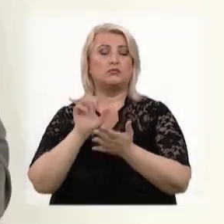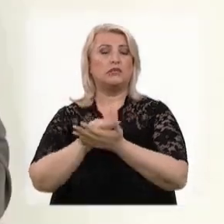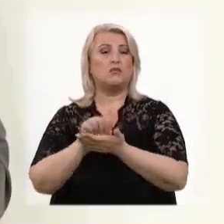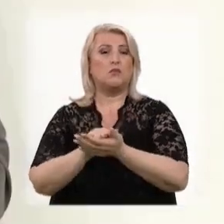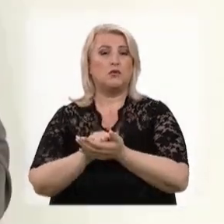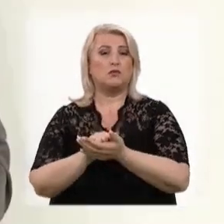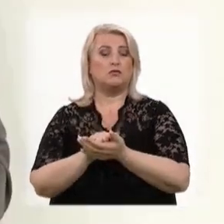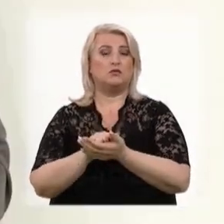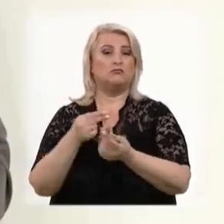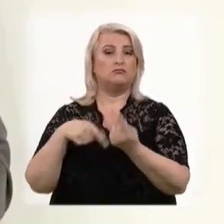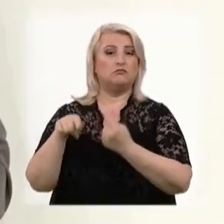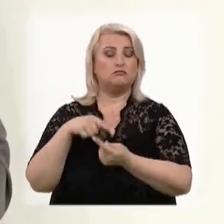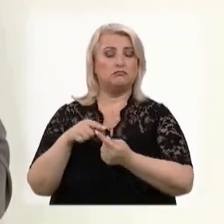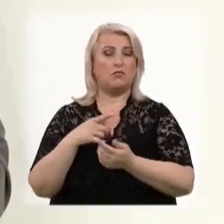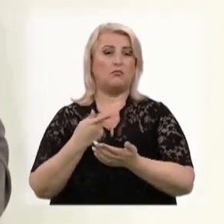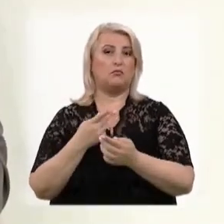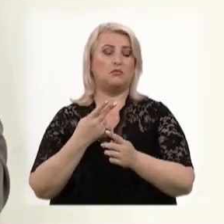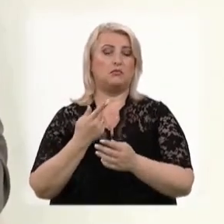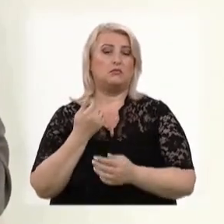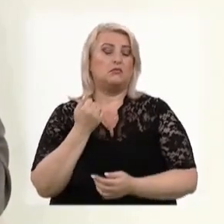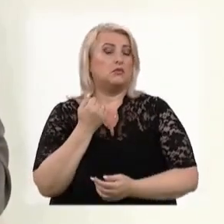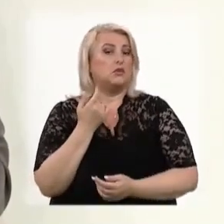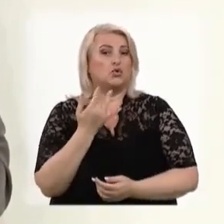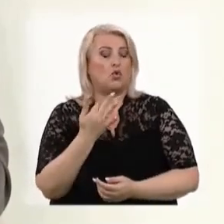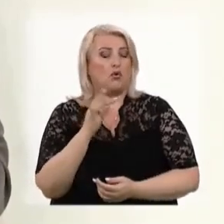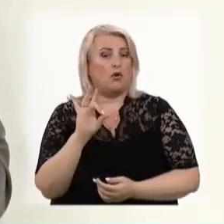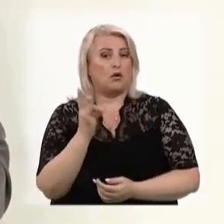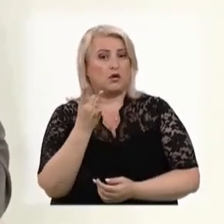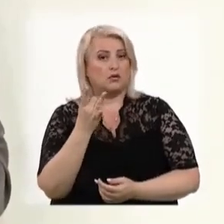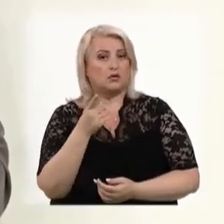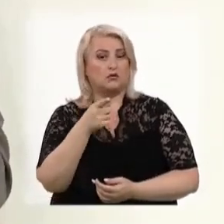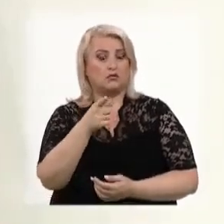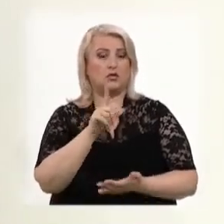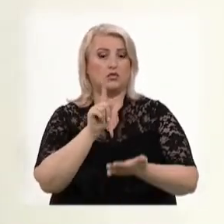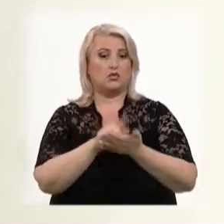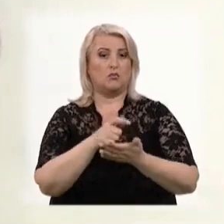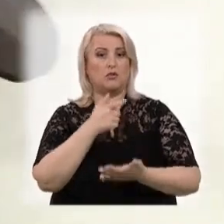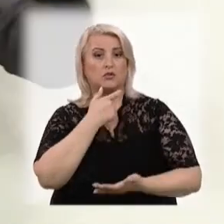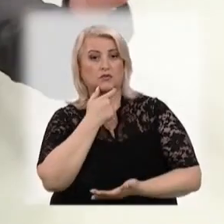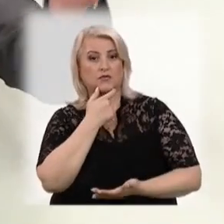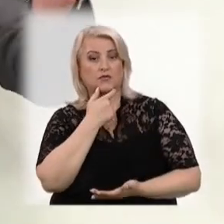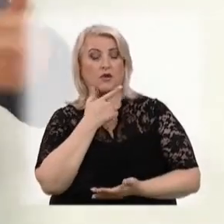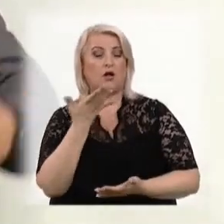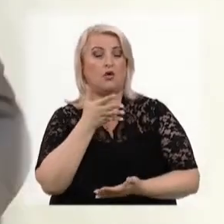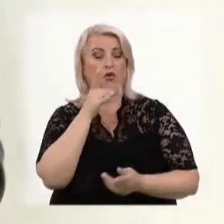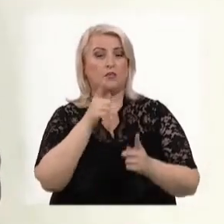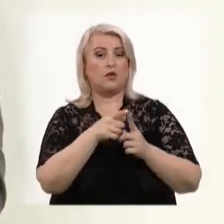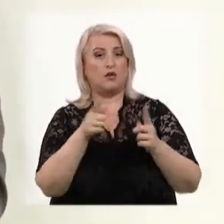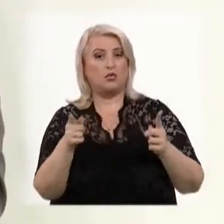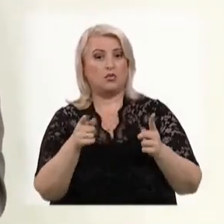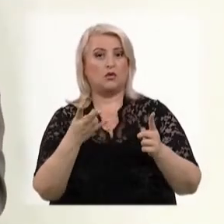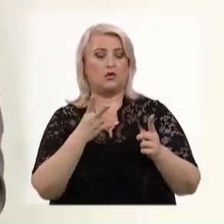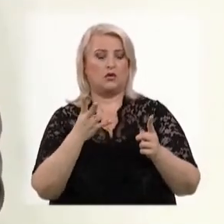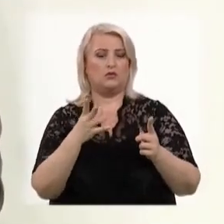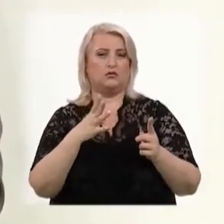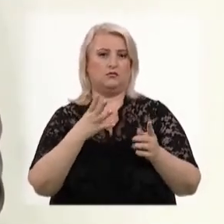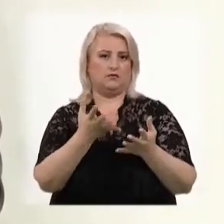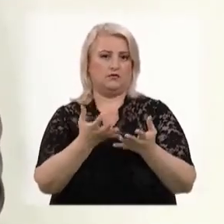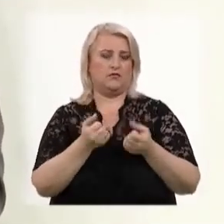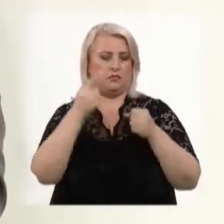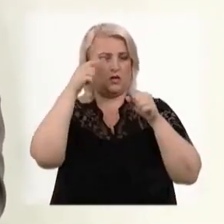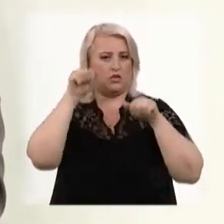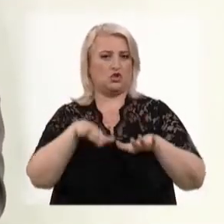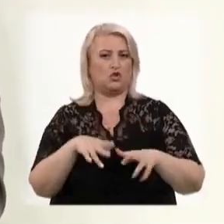element ca atingeri Adică De câte ori eu trebuie să văd și începe roadă ca să iau decizia în